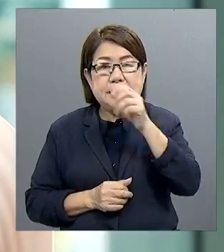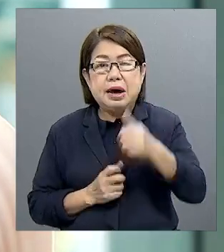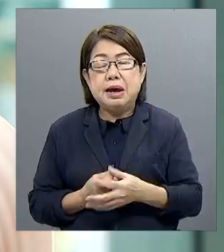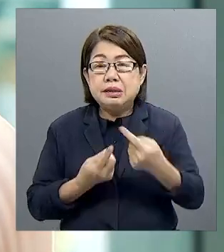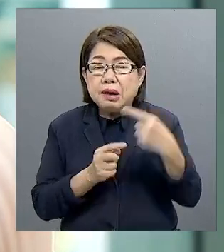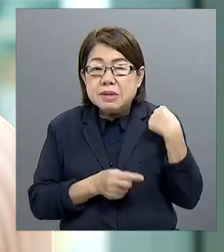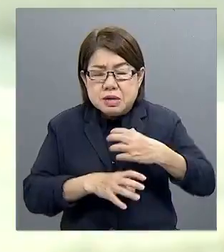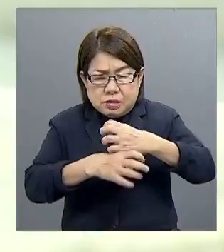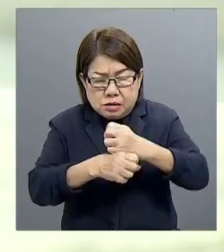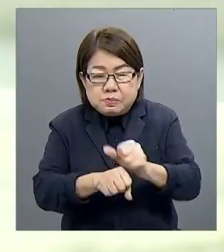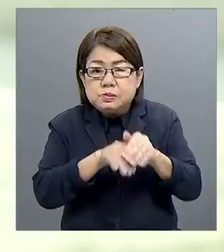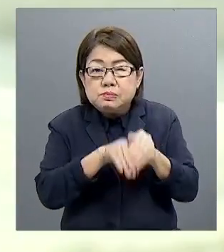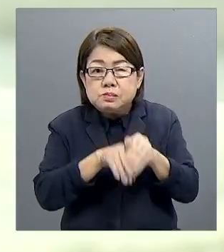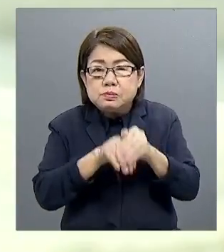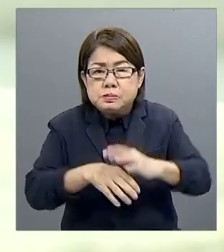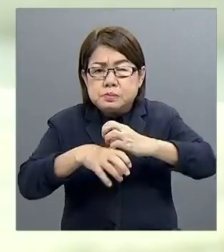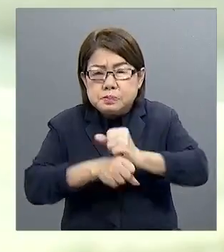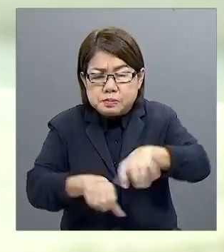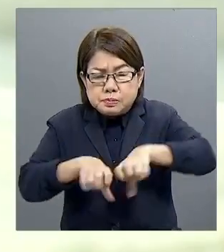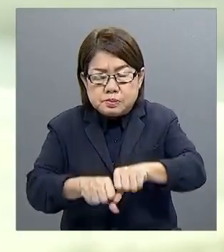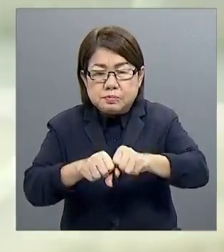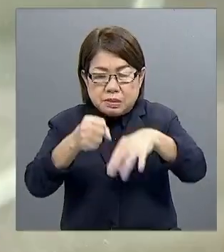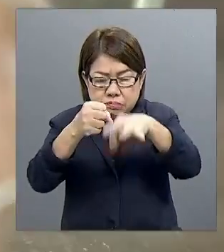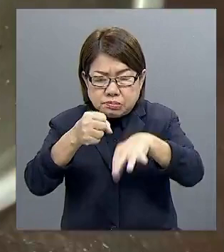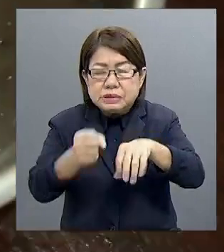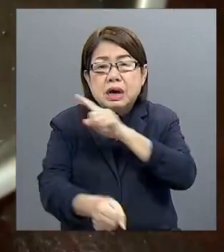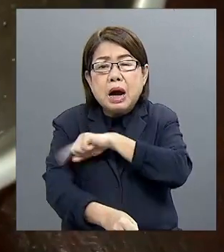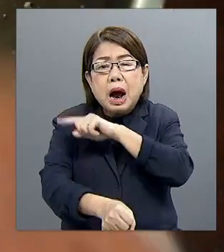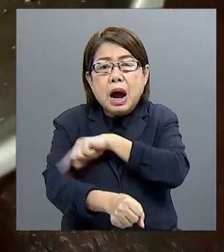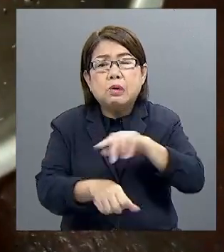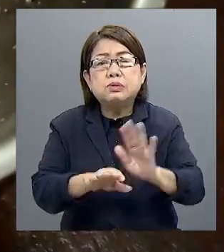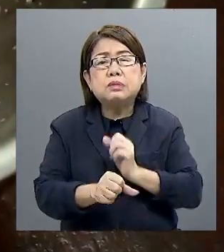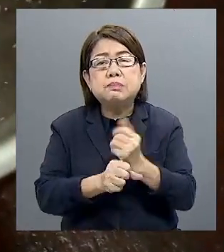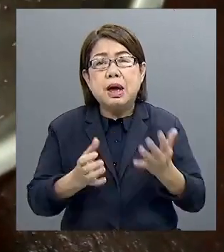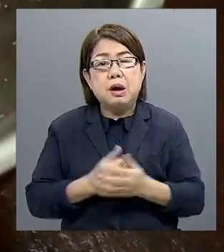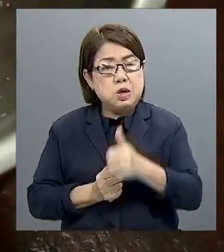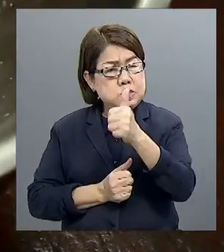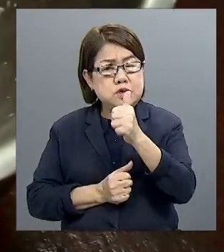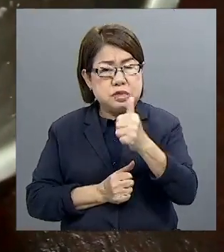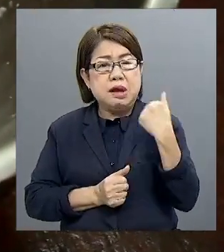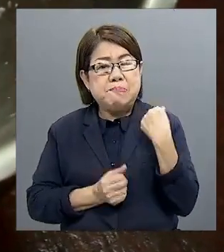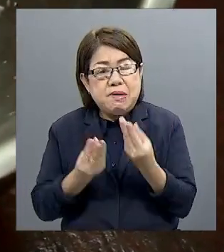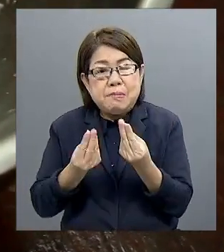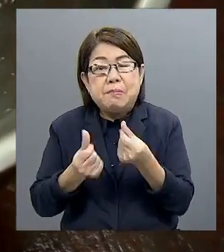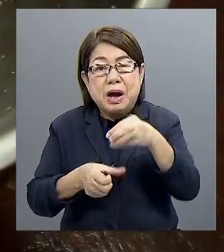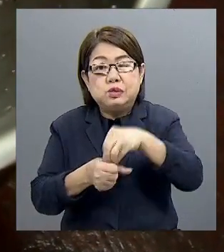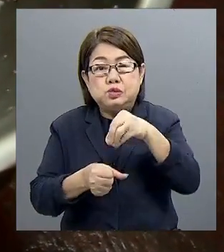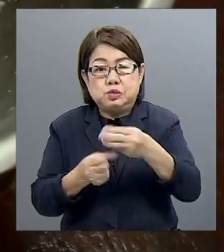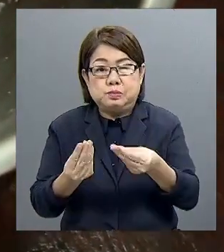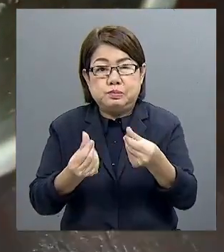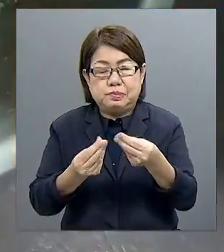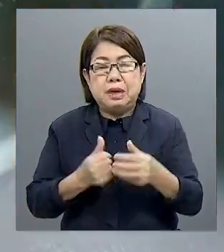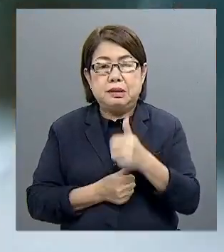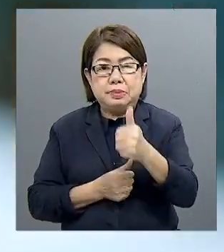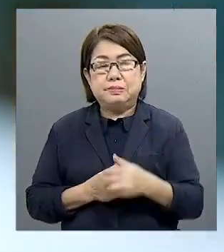ได้ไหมคะ ได้สิครับได้เลยกะทิเนี่ยดีมากเลยครับมันมีไขมันดีตัวนึงนะครับที่เรียกว่าเป็นมีเดียมเชนไตรกลีเซอไรด์หรือ